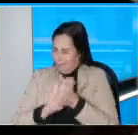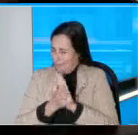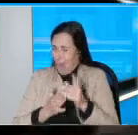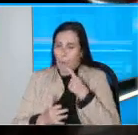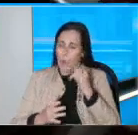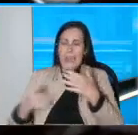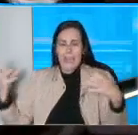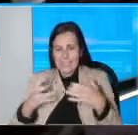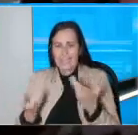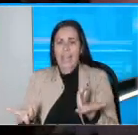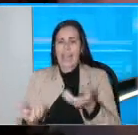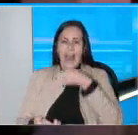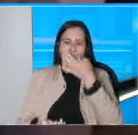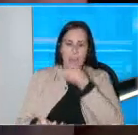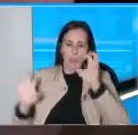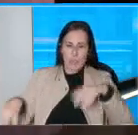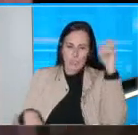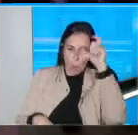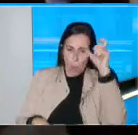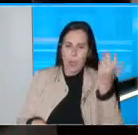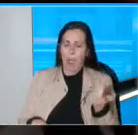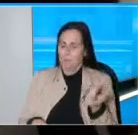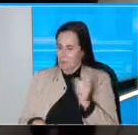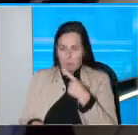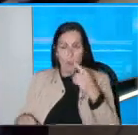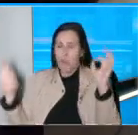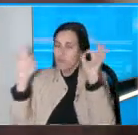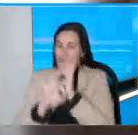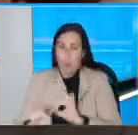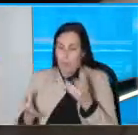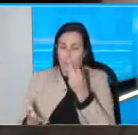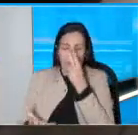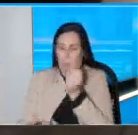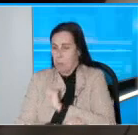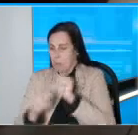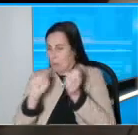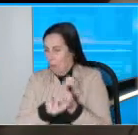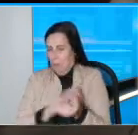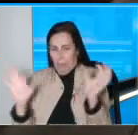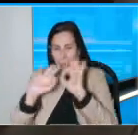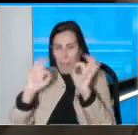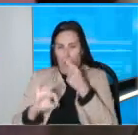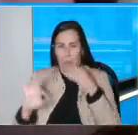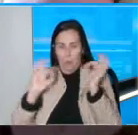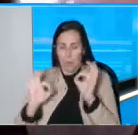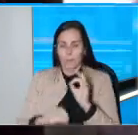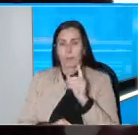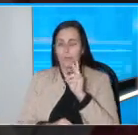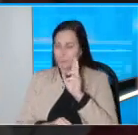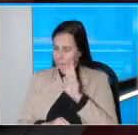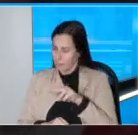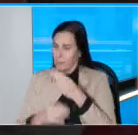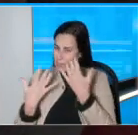על העצרת עצמה, על הנאום של ארדואן, ולא דיברה על ניסיון, על הניסיון הזה. יש כמה